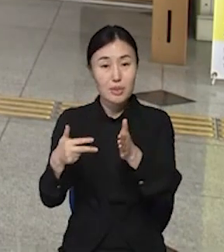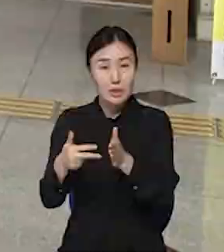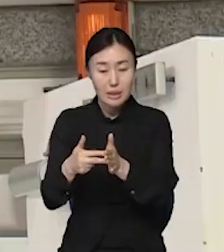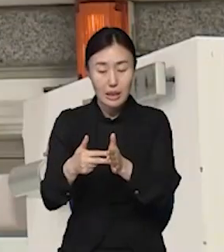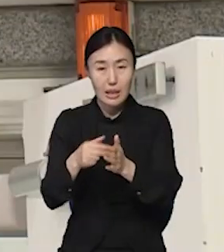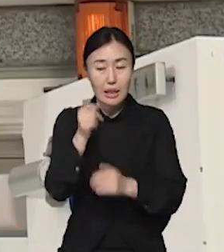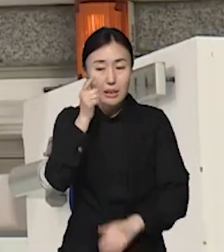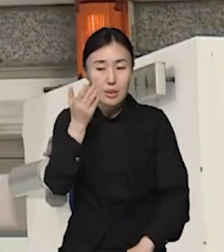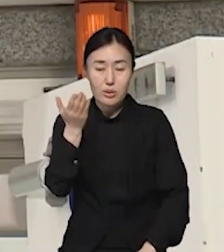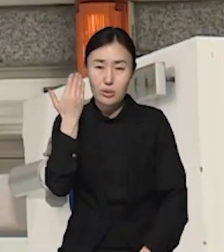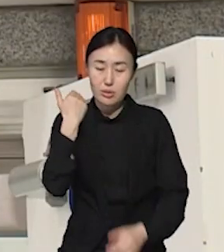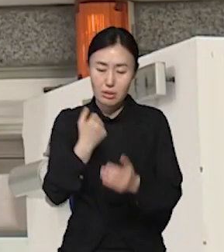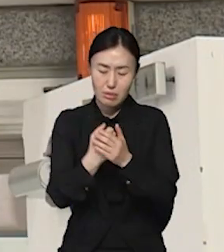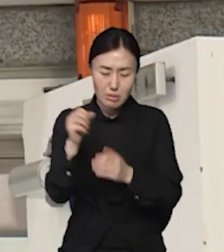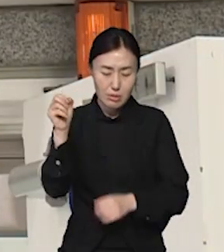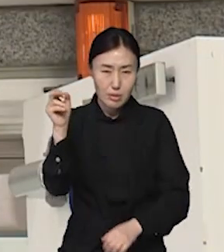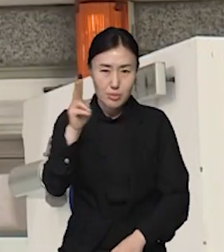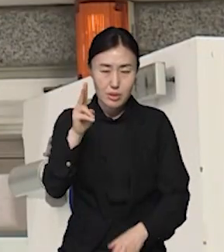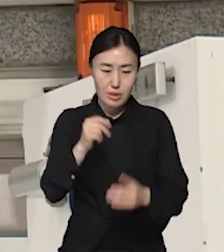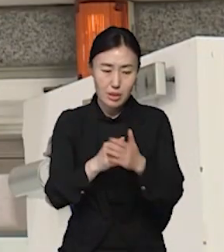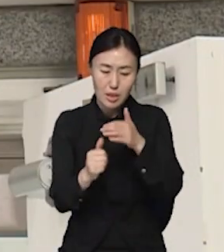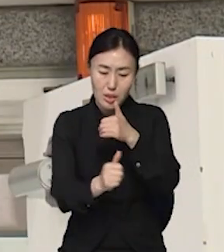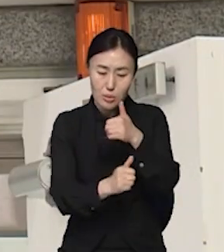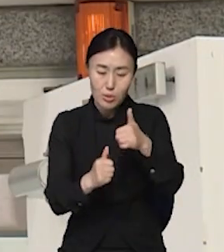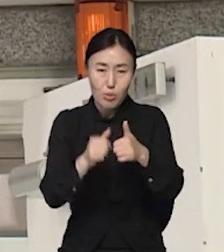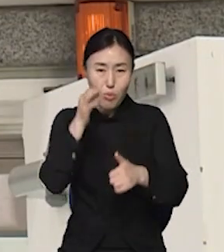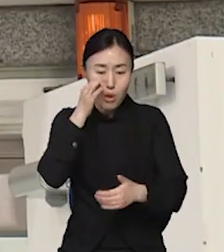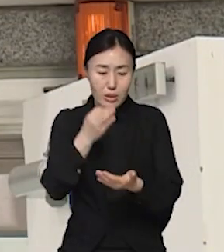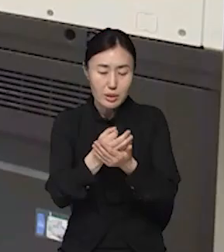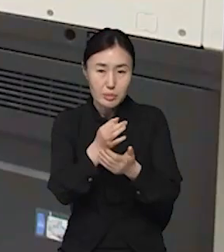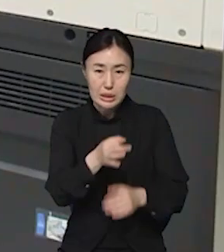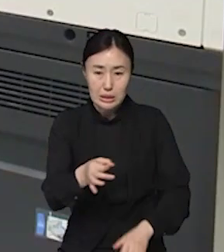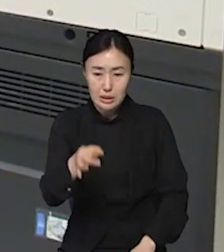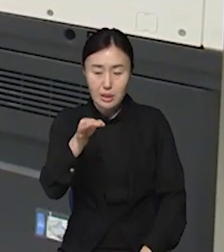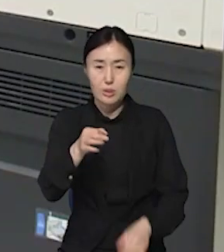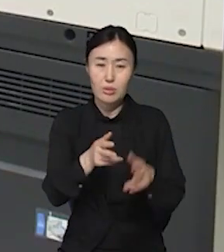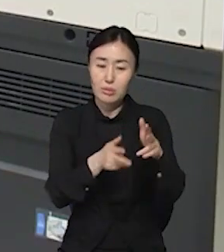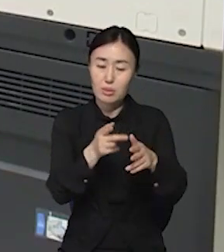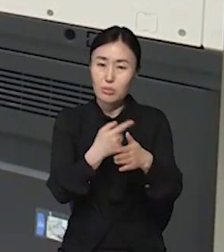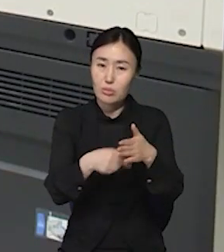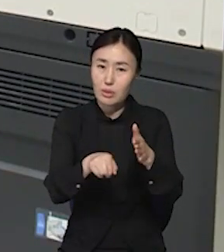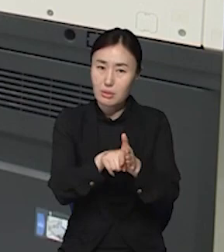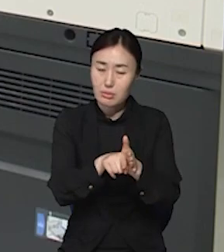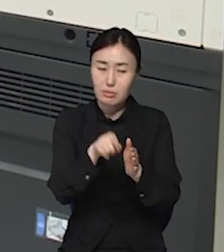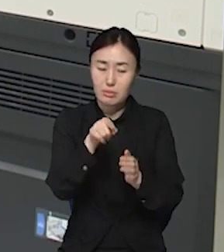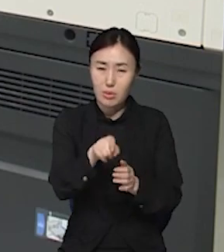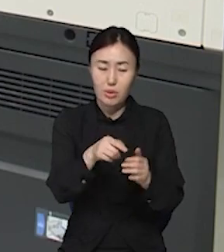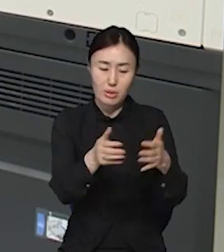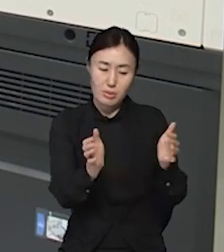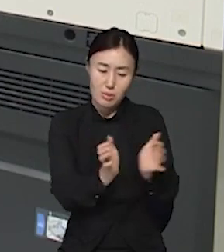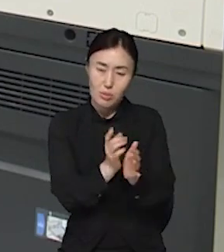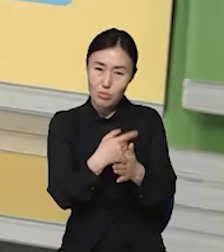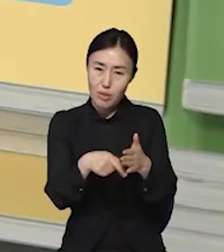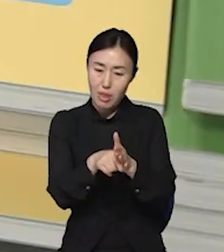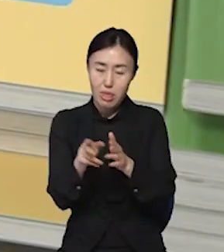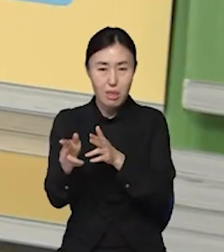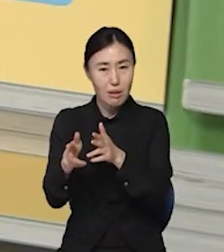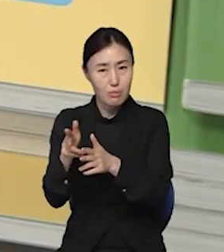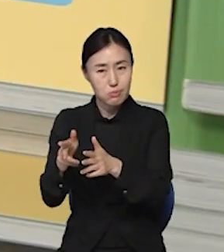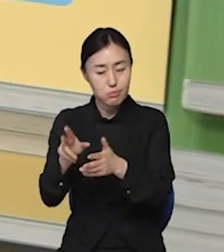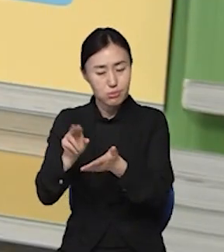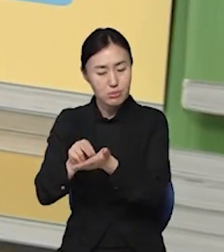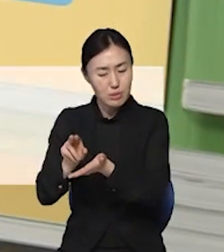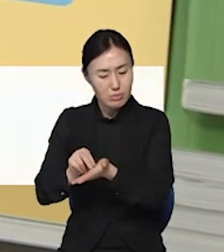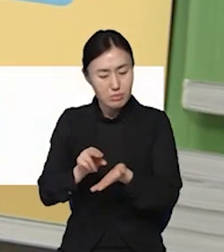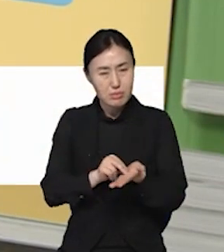사전 공지도 없이 기습적으로 임원들의 임금만 인상한 문제와 사업을 위한 사업, 단체를 위한 사업에 대한 문제